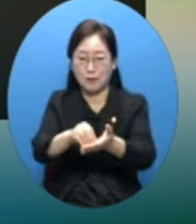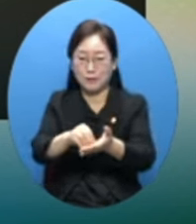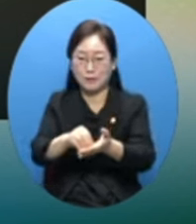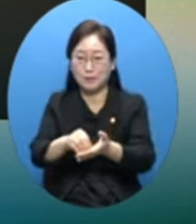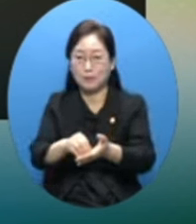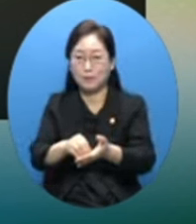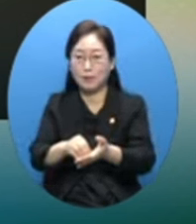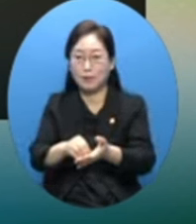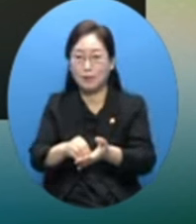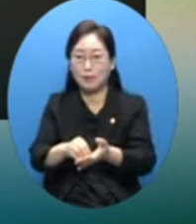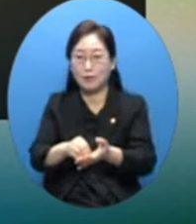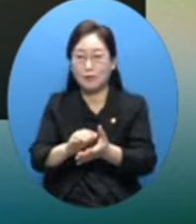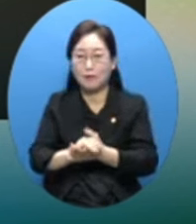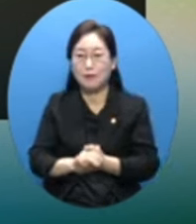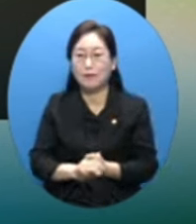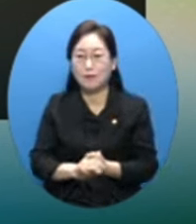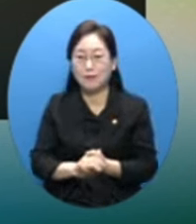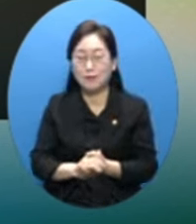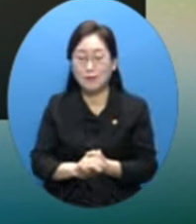독일하고 붙었거든요.